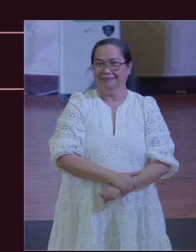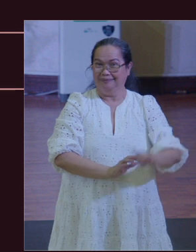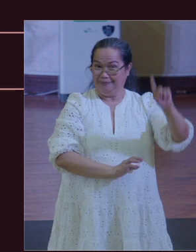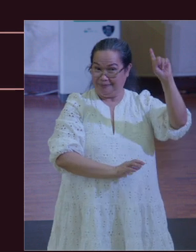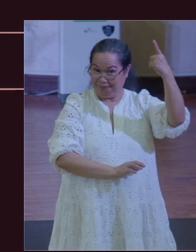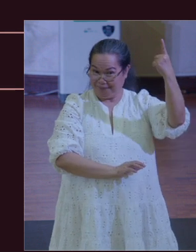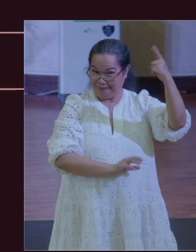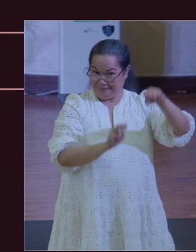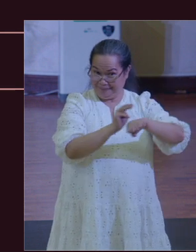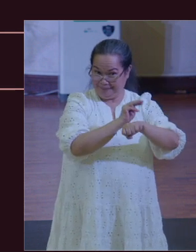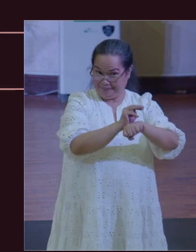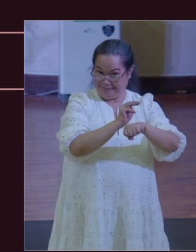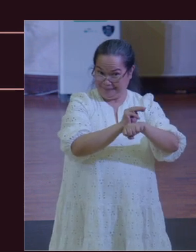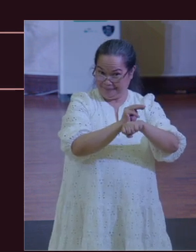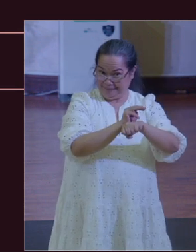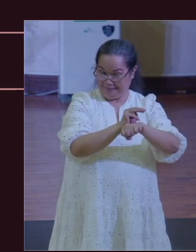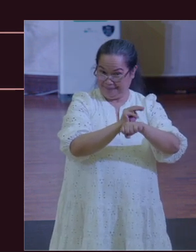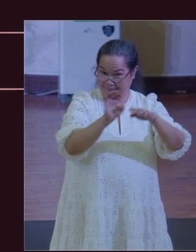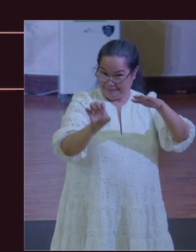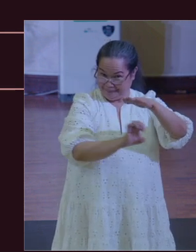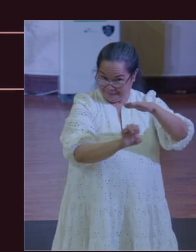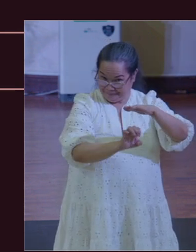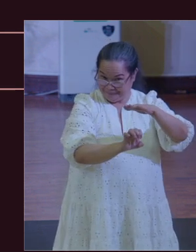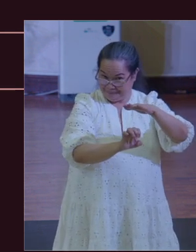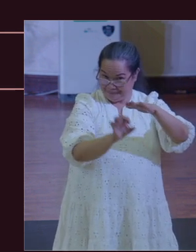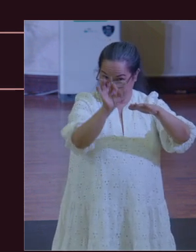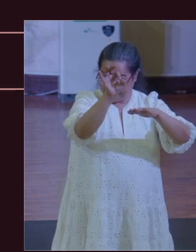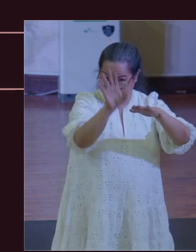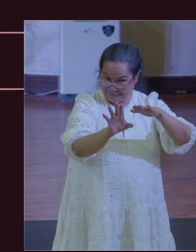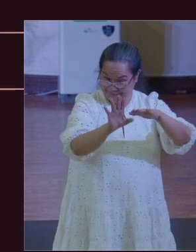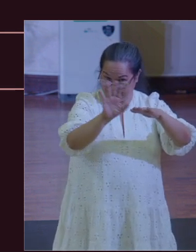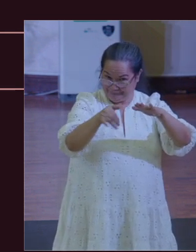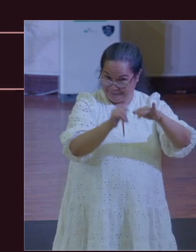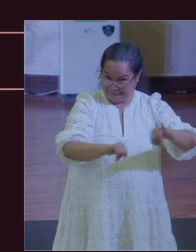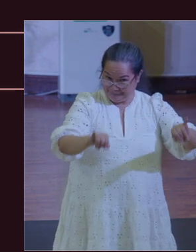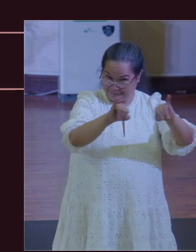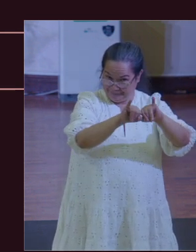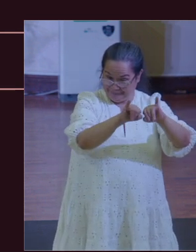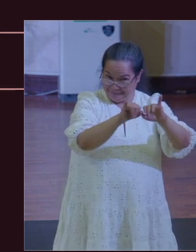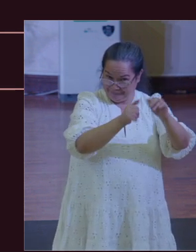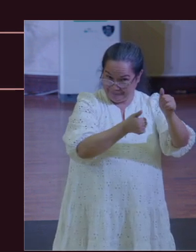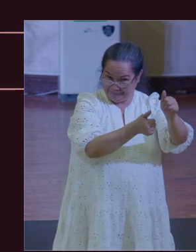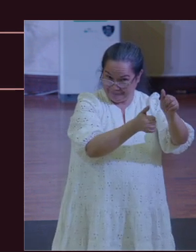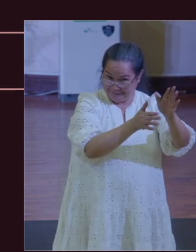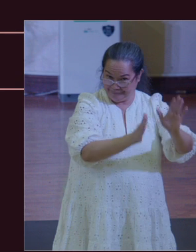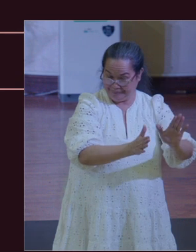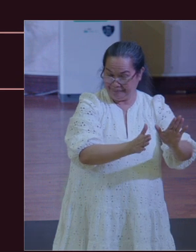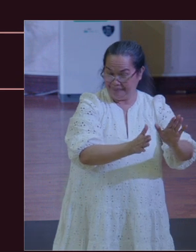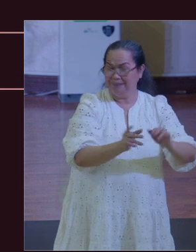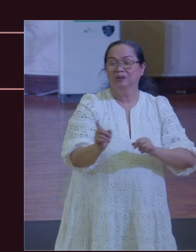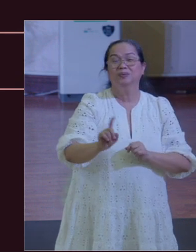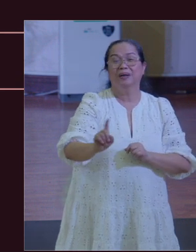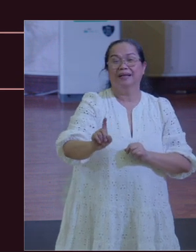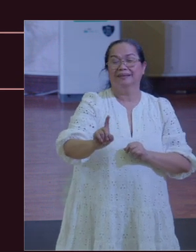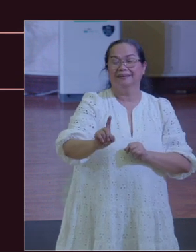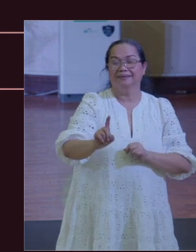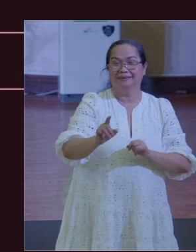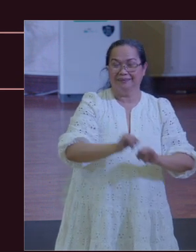Importante sa ministry, importante sa elders, importante sa pastor, importante sa apostles.